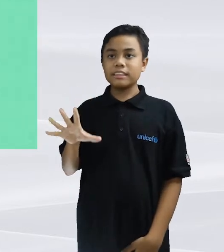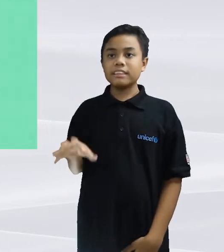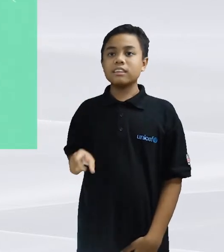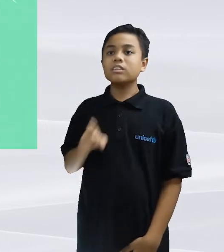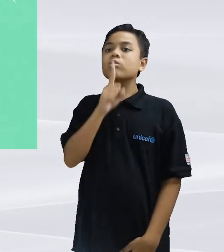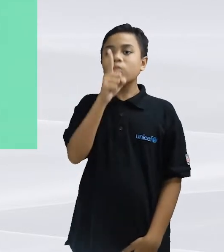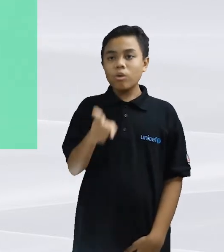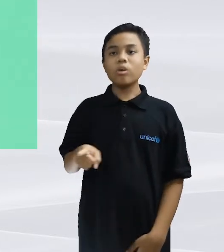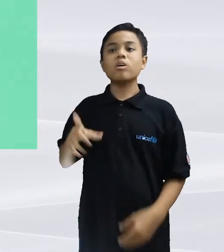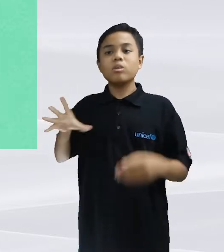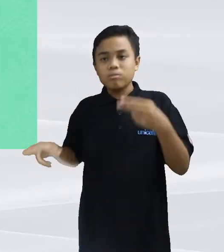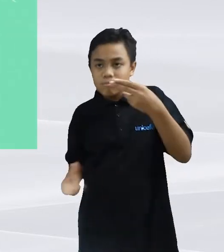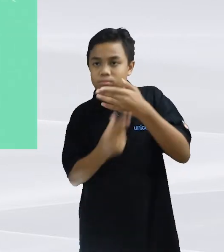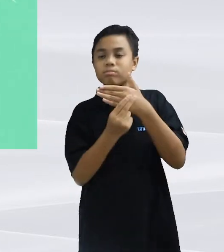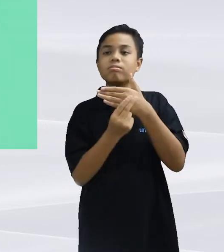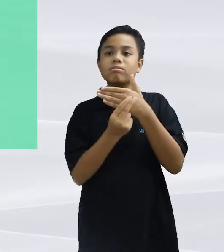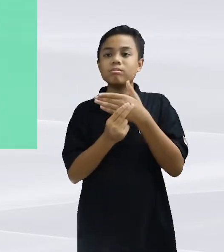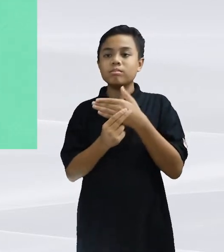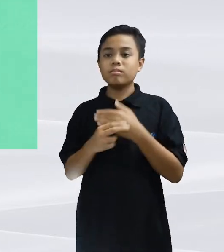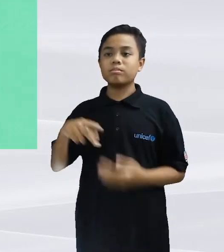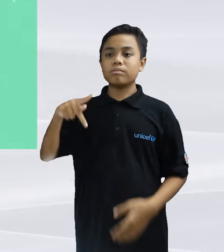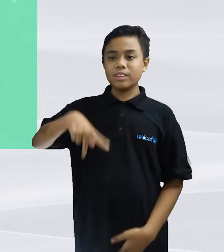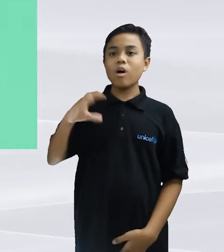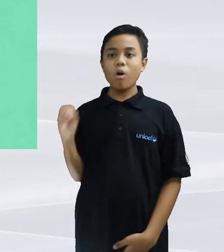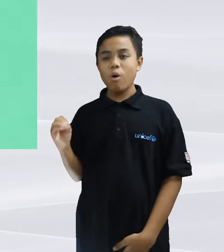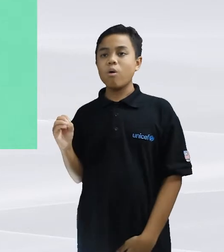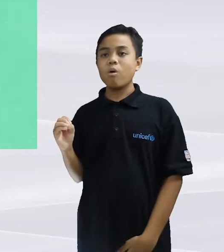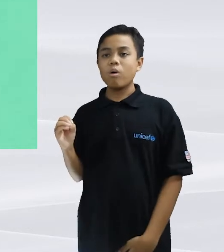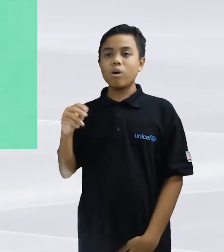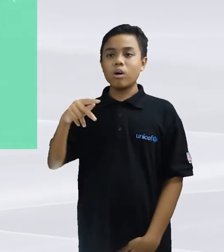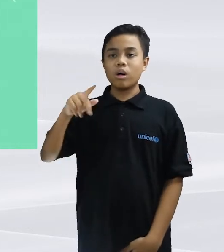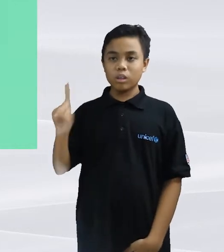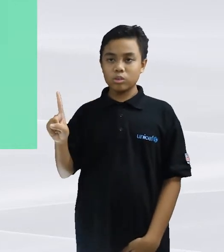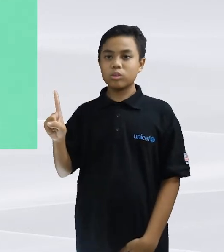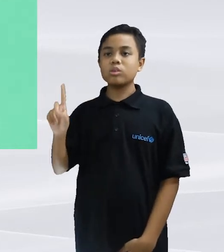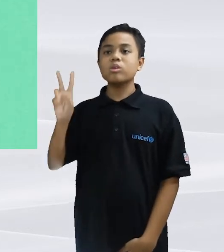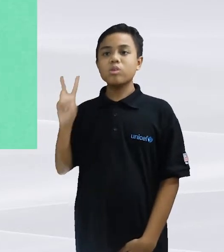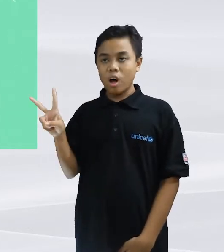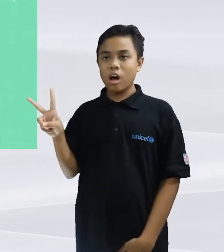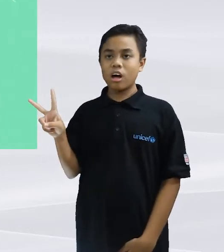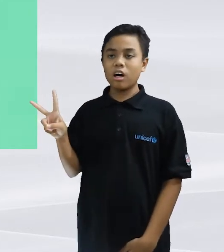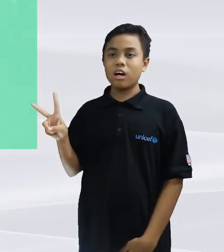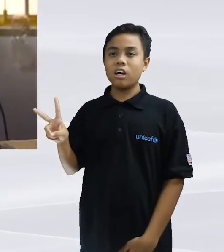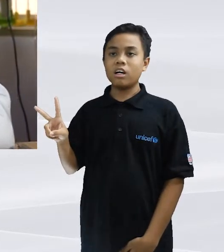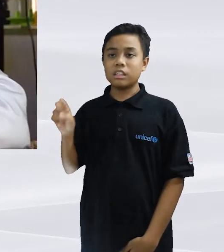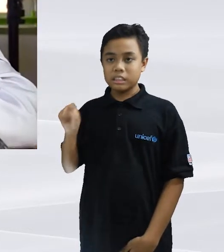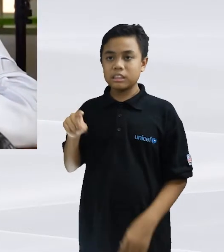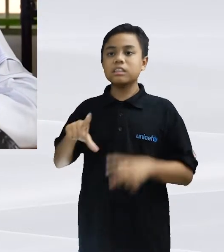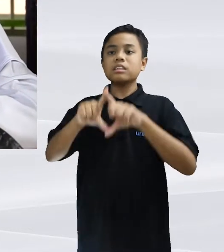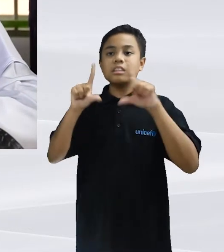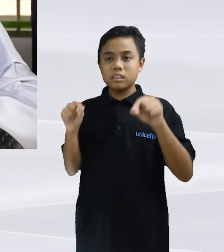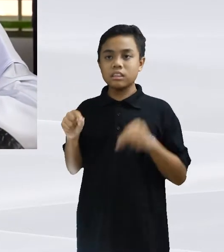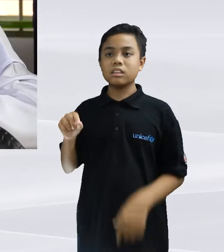ia disambungkan kepada pin-pin tertentu sahaja, iaitu pin 0, 1 dan 2 saja. Ini